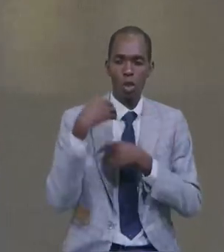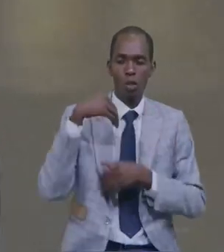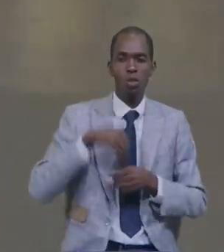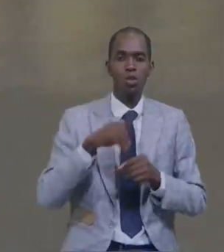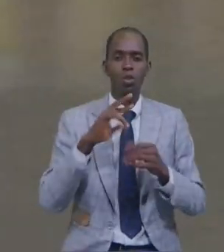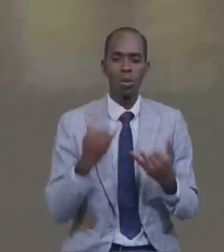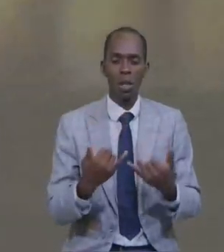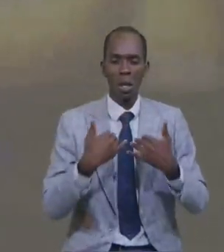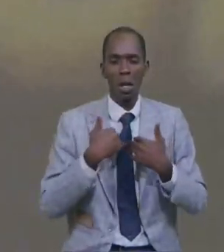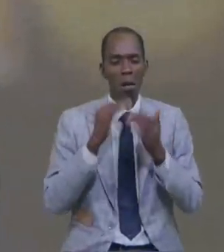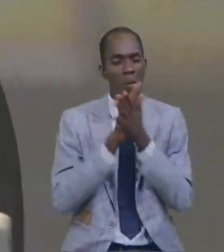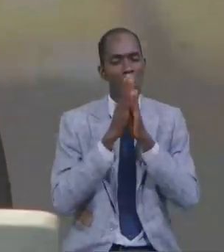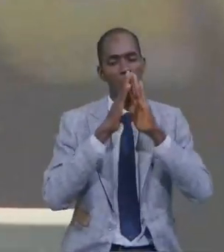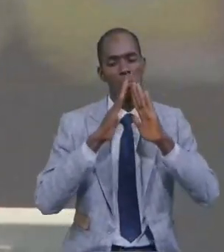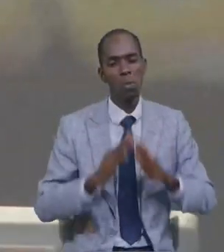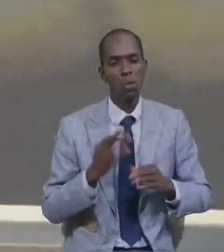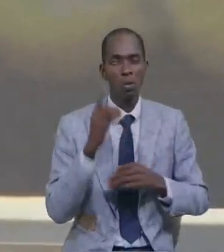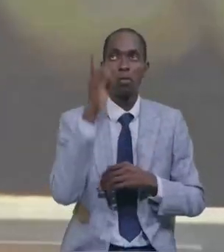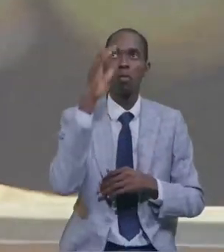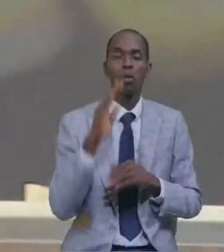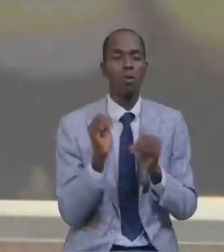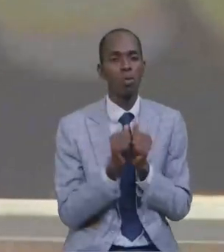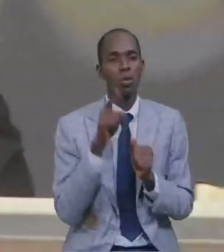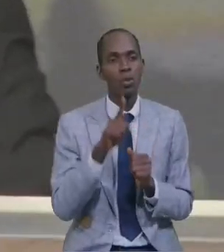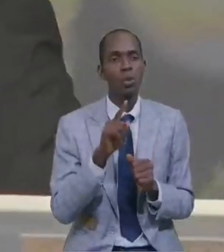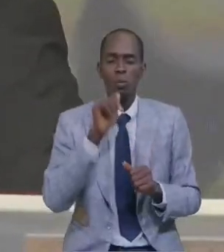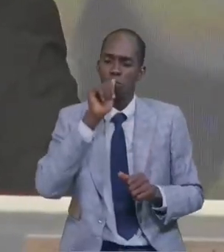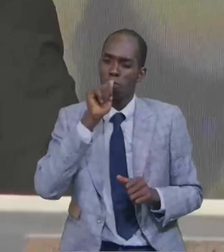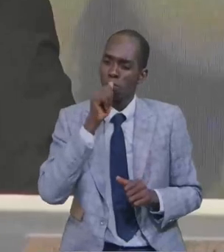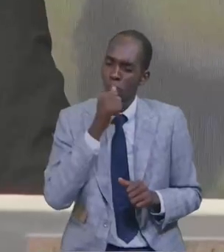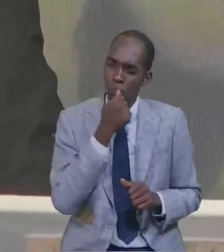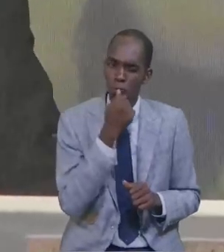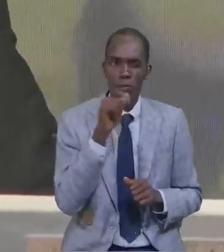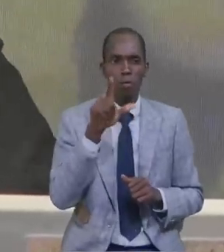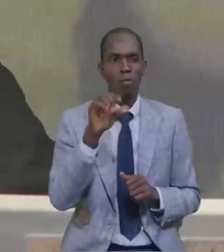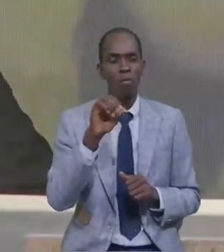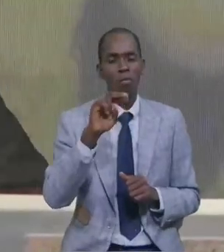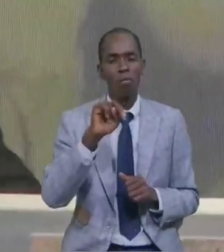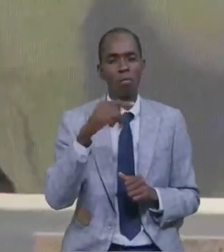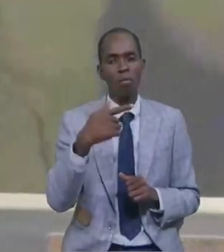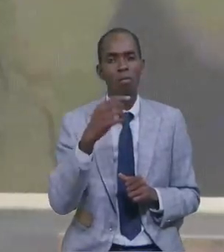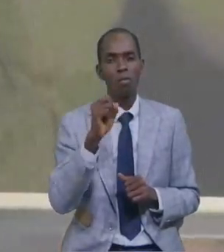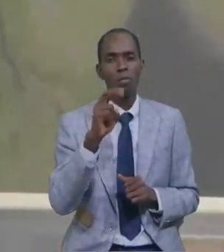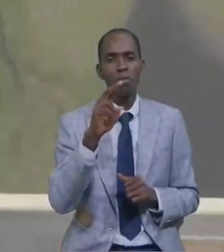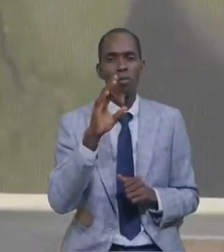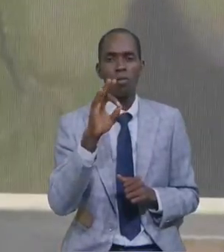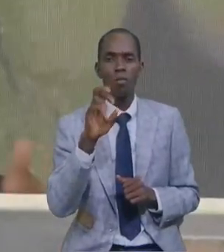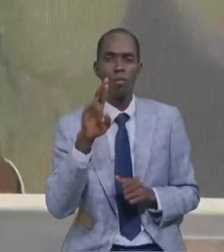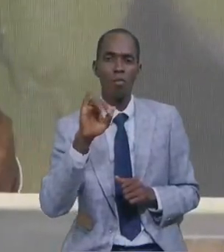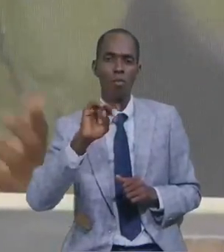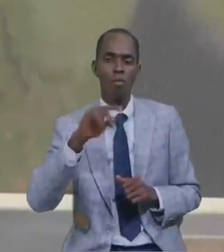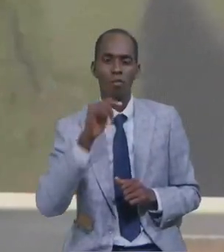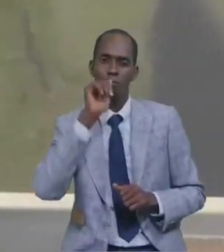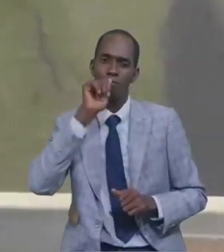de supporter. Tu n'es pas comme une main de fer qui traite les autres.